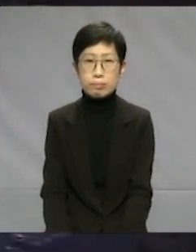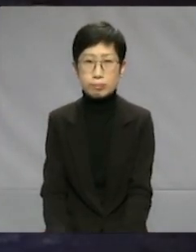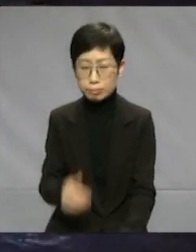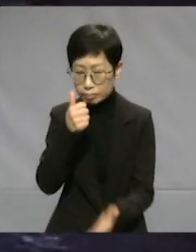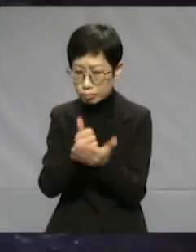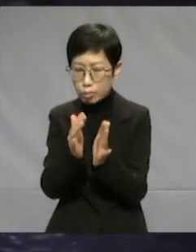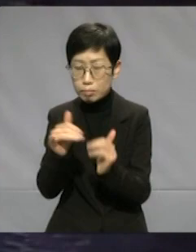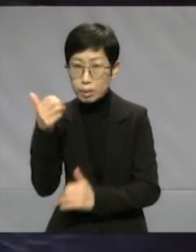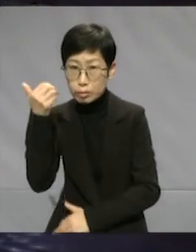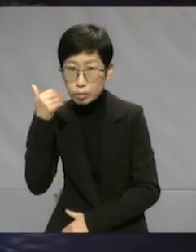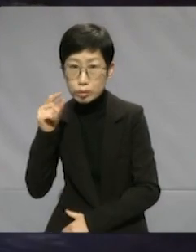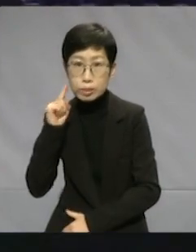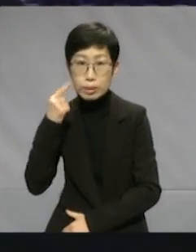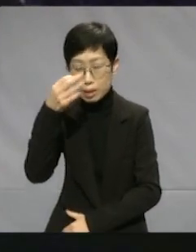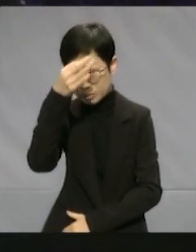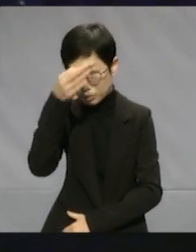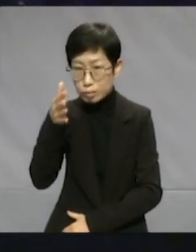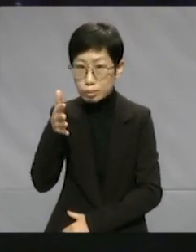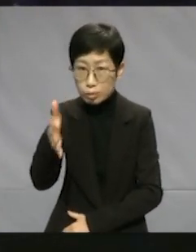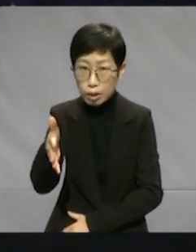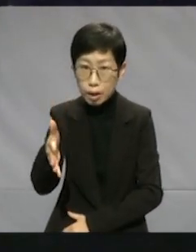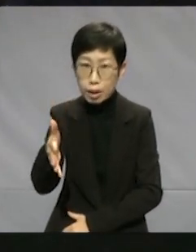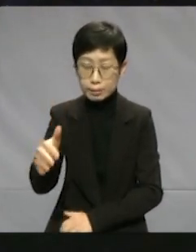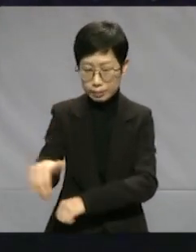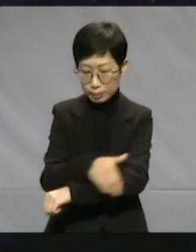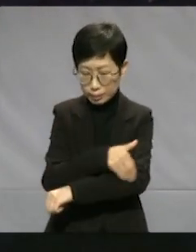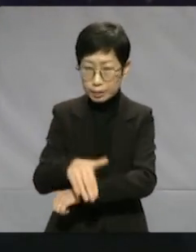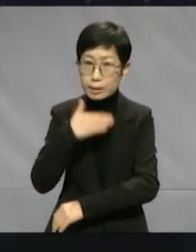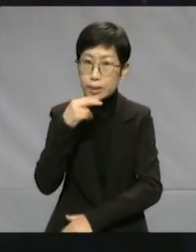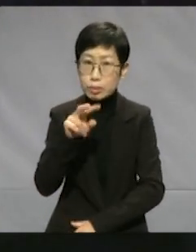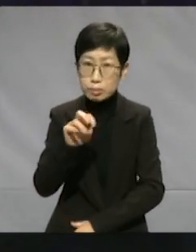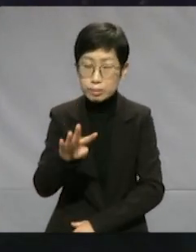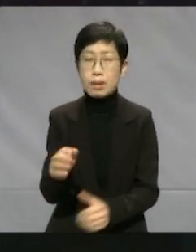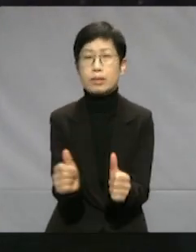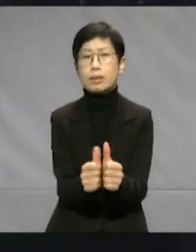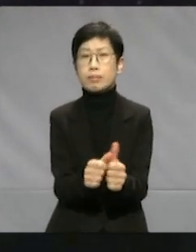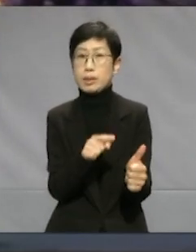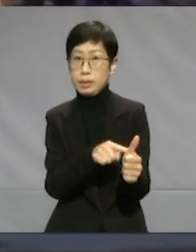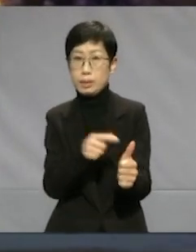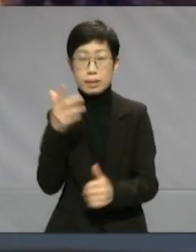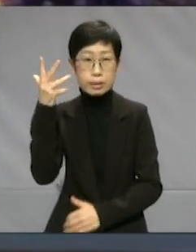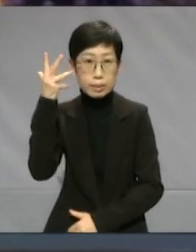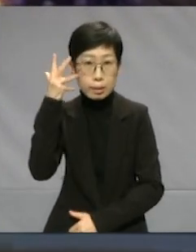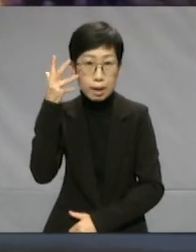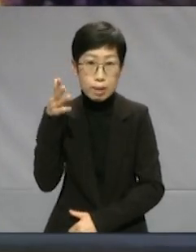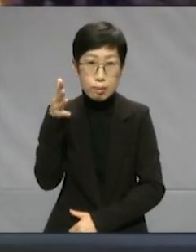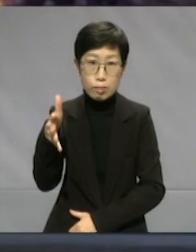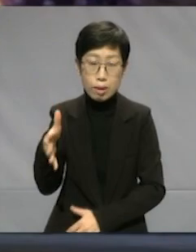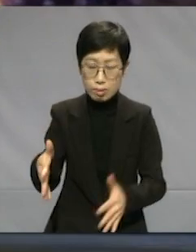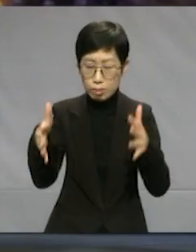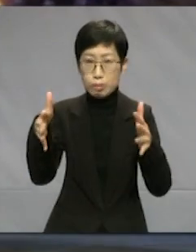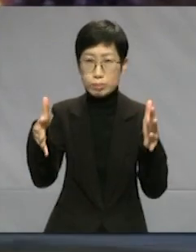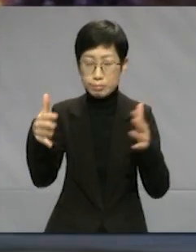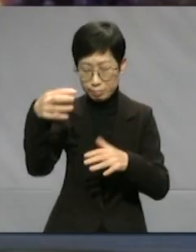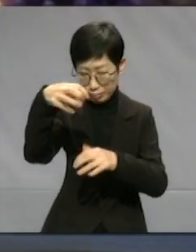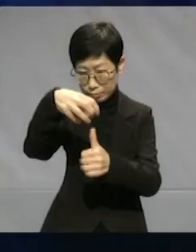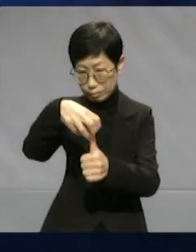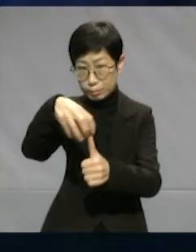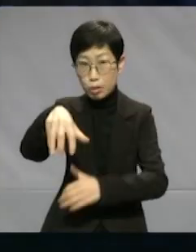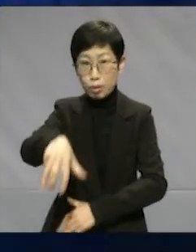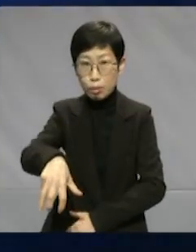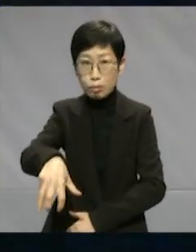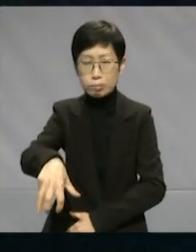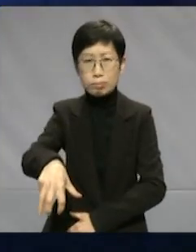총격범은 카렐대 예술학 부에 재학 중이었던 24세의 남성. 철학부 건물 지붕에서 어두운색 옷을 입은 채 총기를 들고